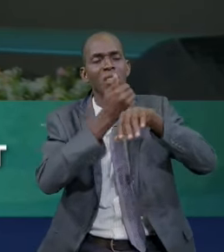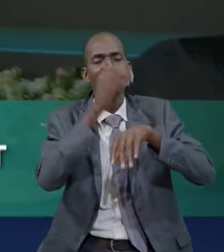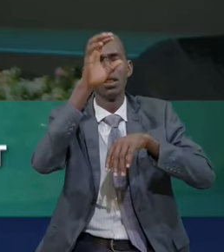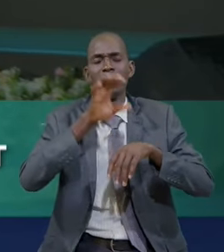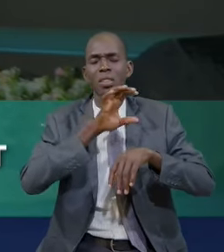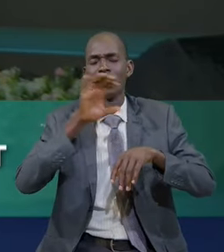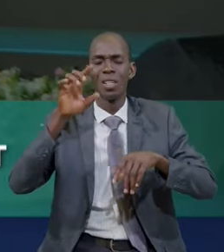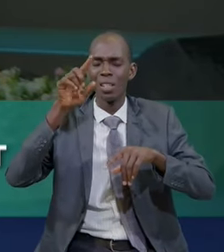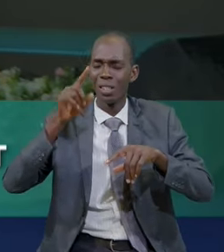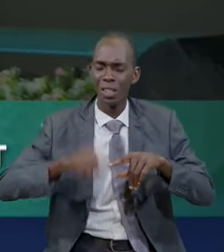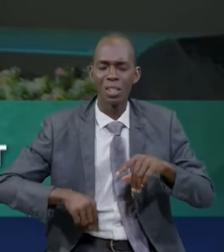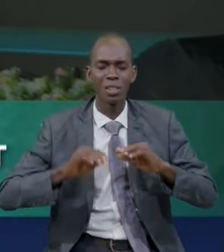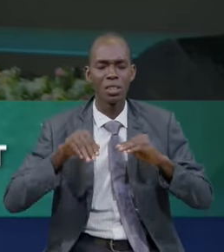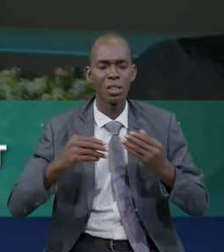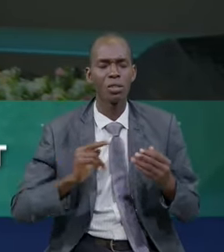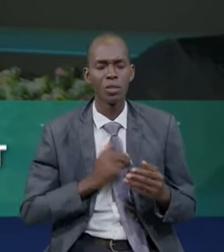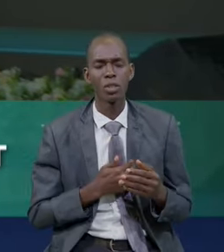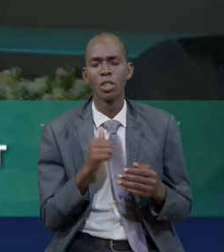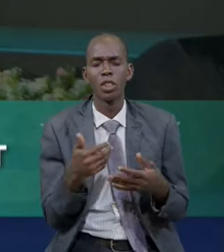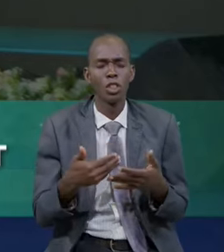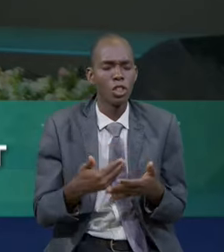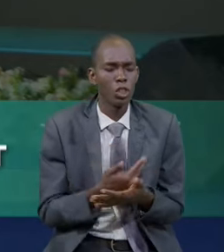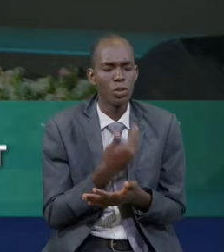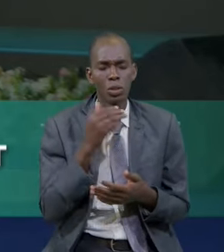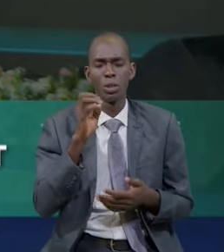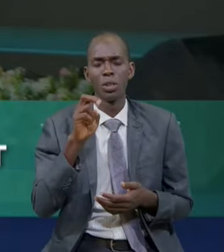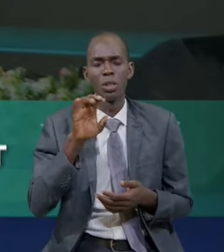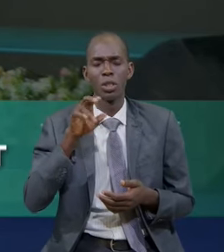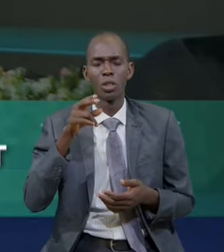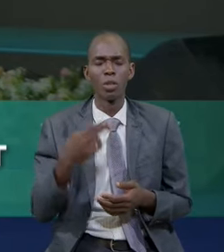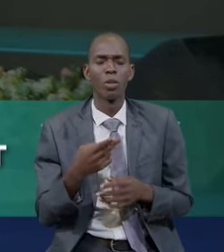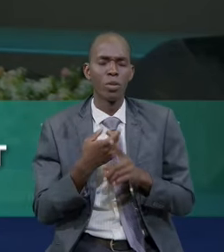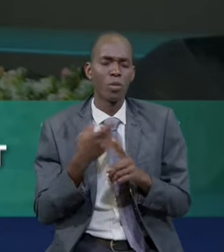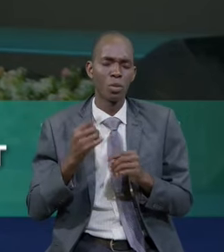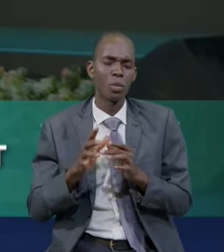Enoch dans cette assemblée? Comment se fait-il que Christ,